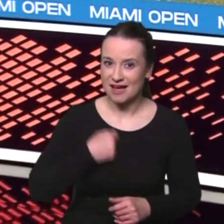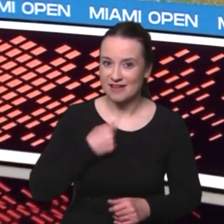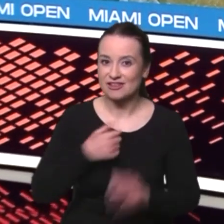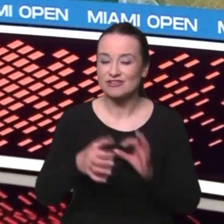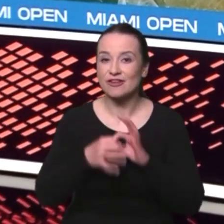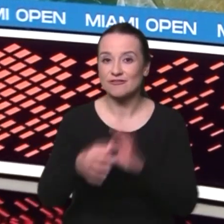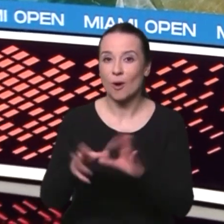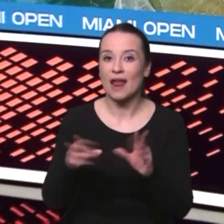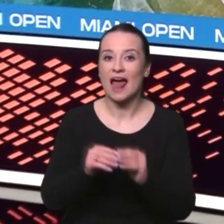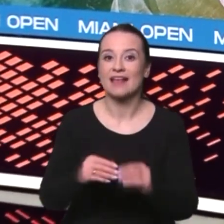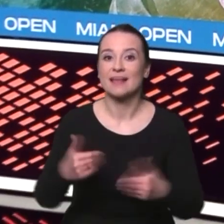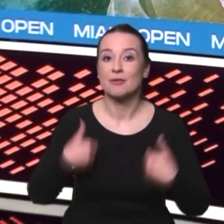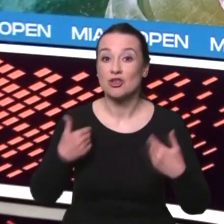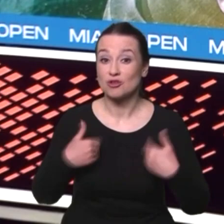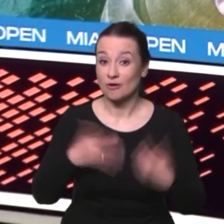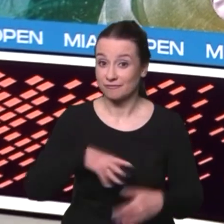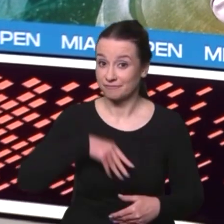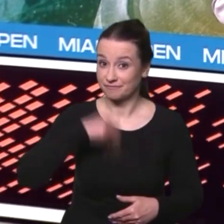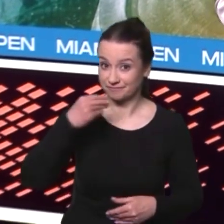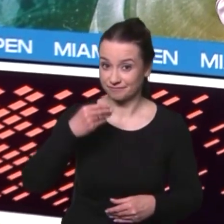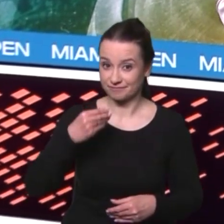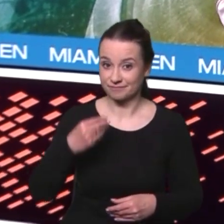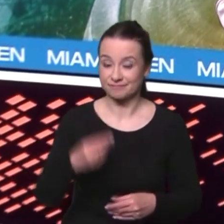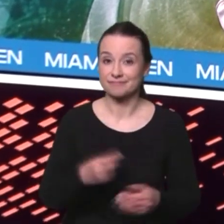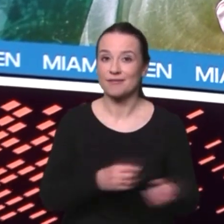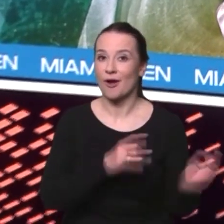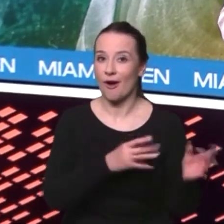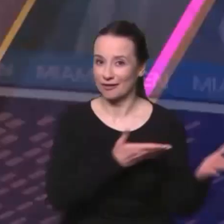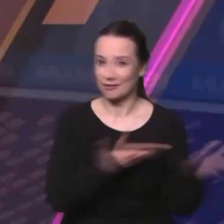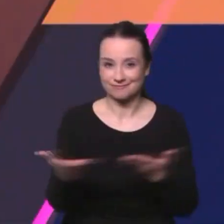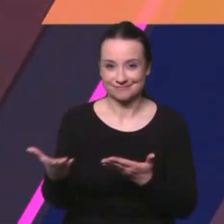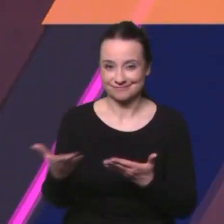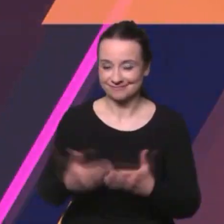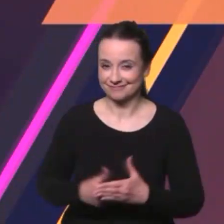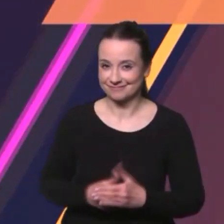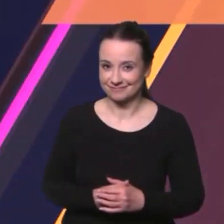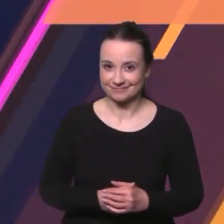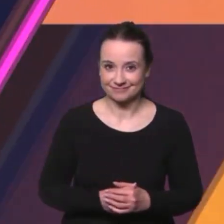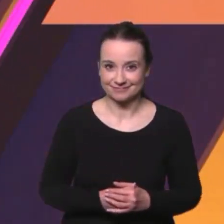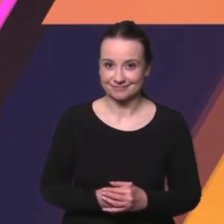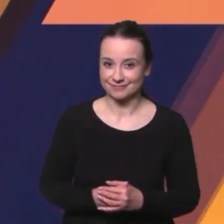zdrowia Igi Świątek. W cyklu Prosto z kortu Agata Bachanek.